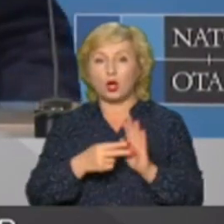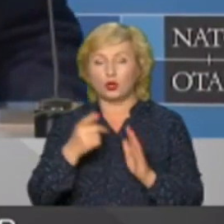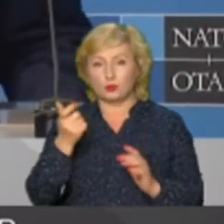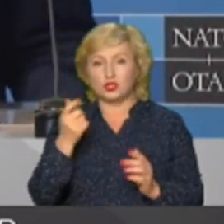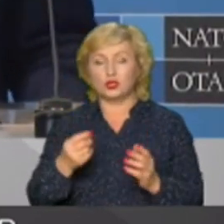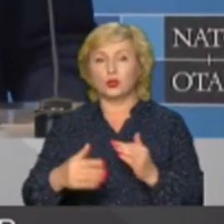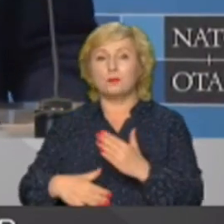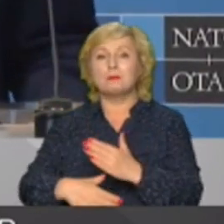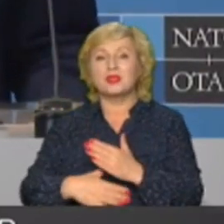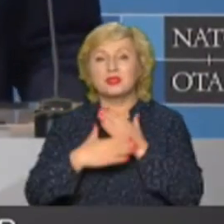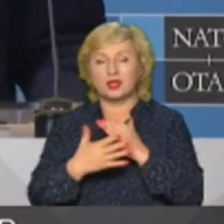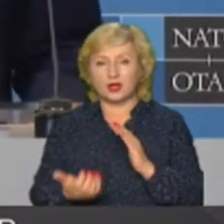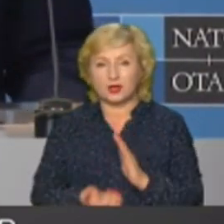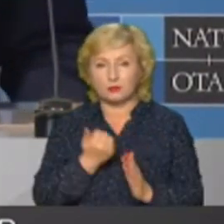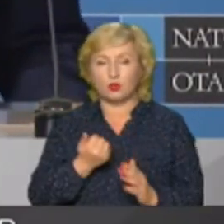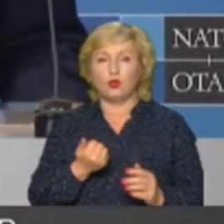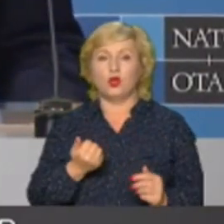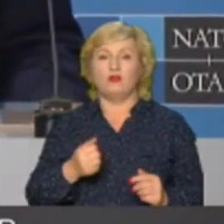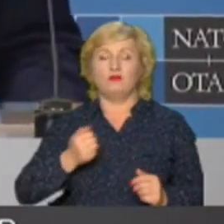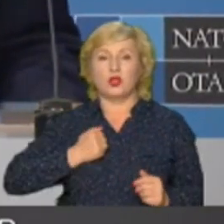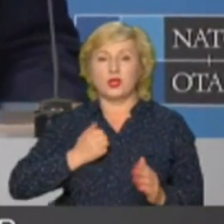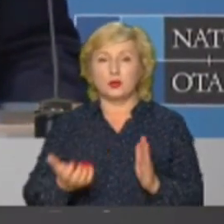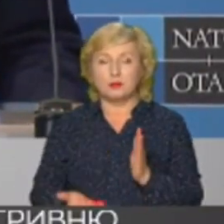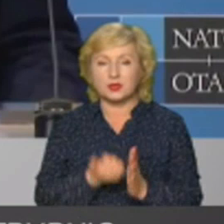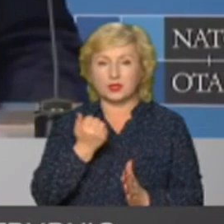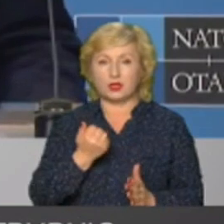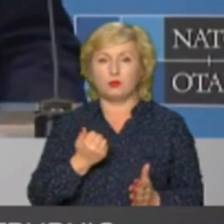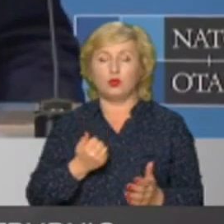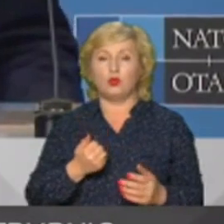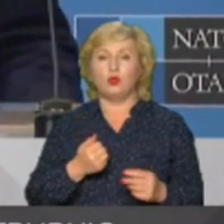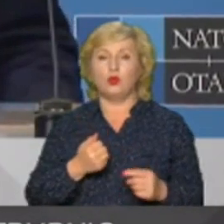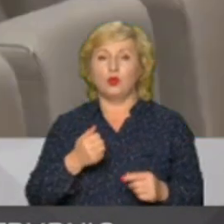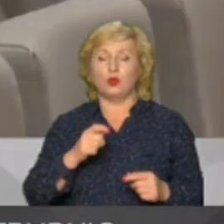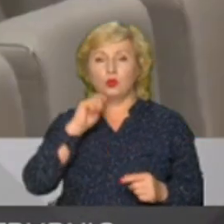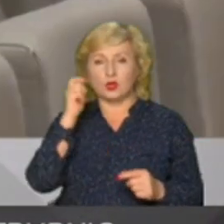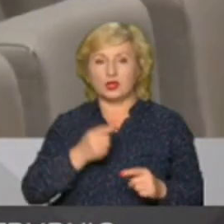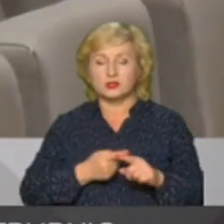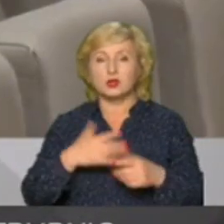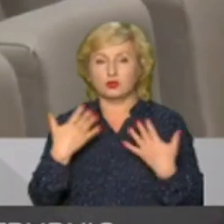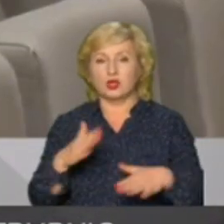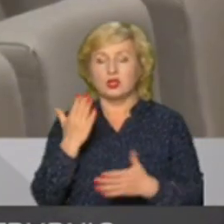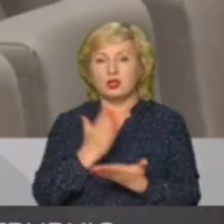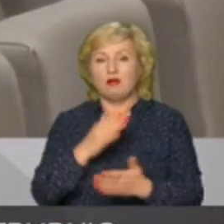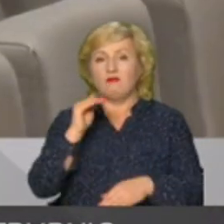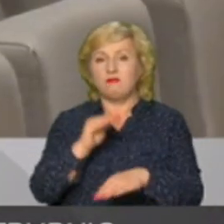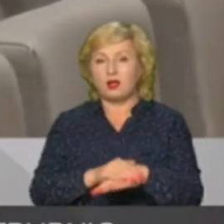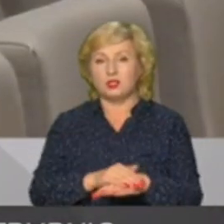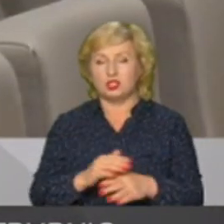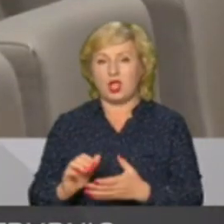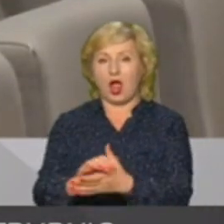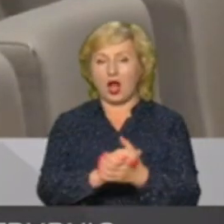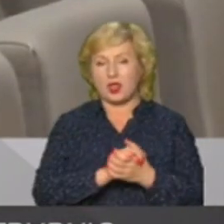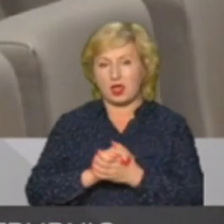на воєнну підтримку України, це вже є фактичний альянс. Тільки країни